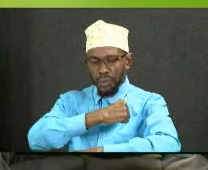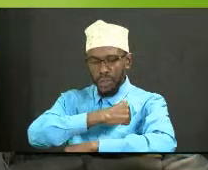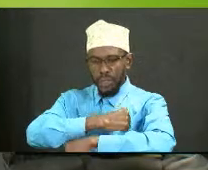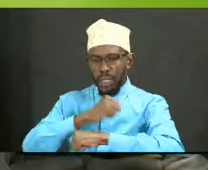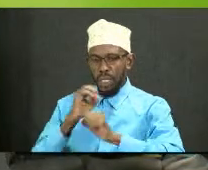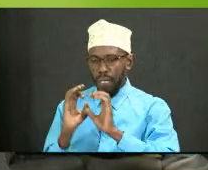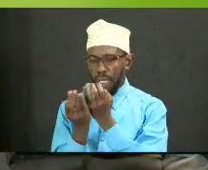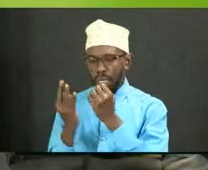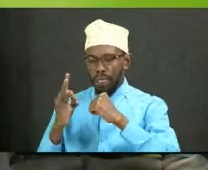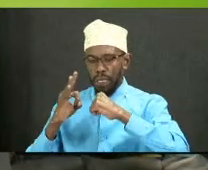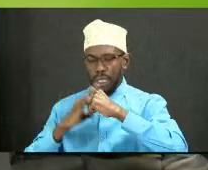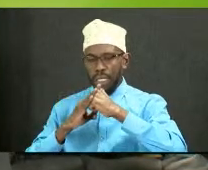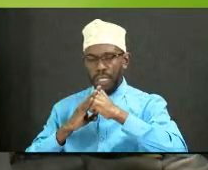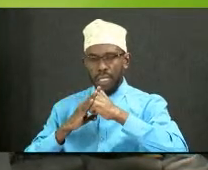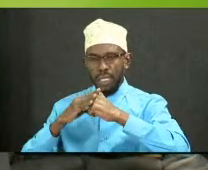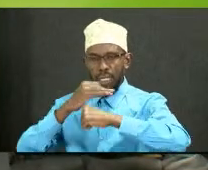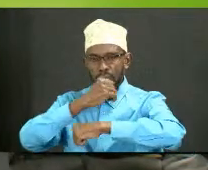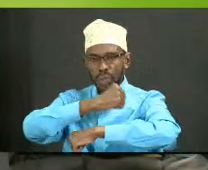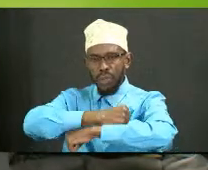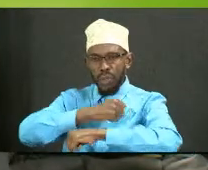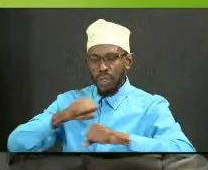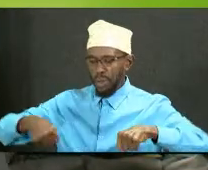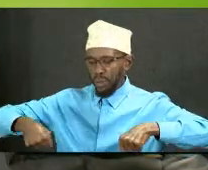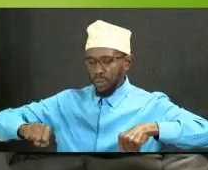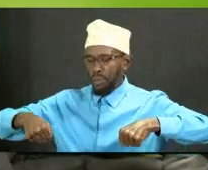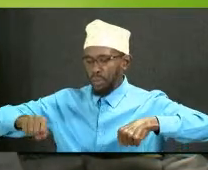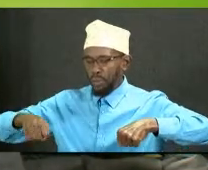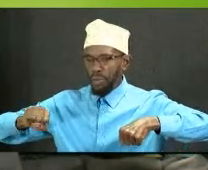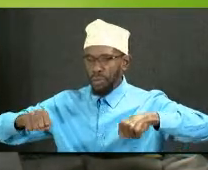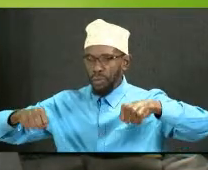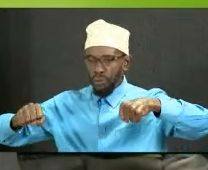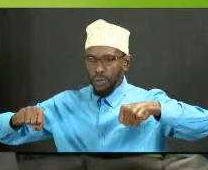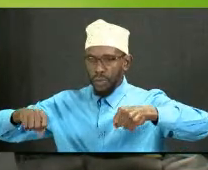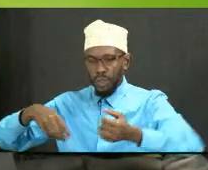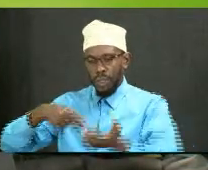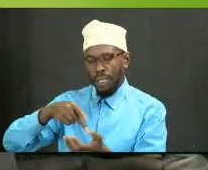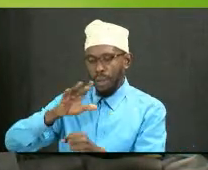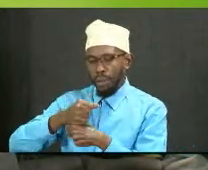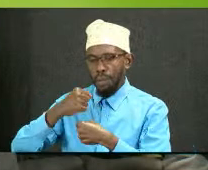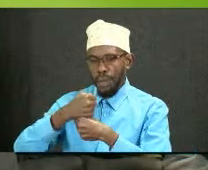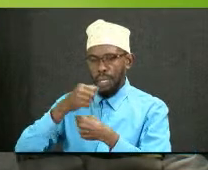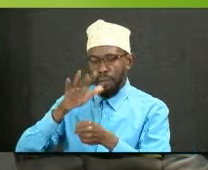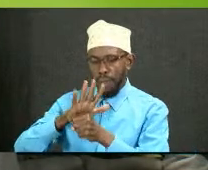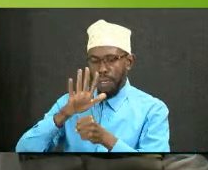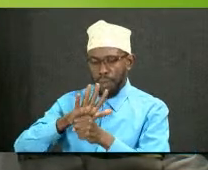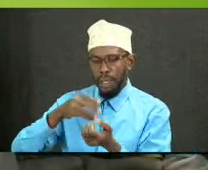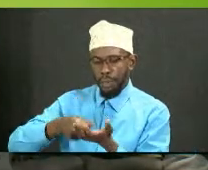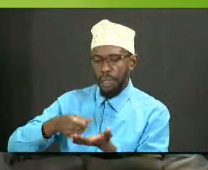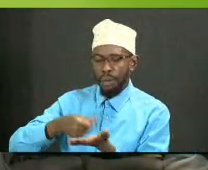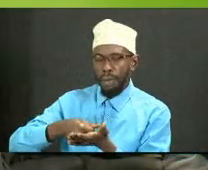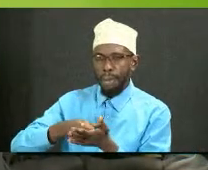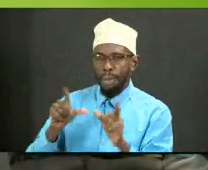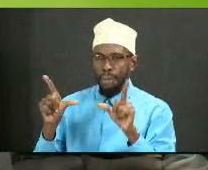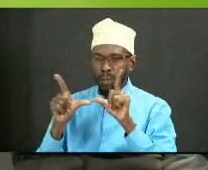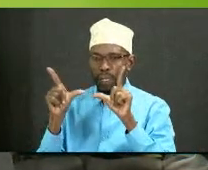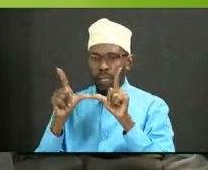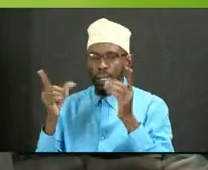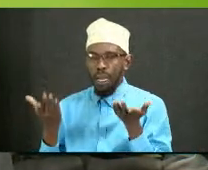darasa la 8 takriban na ni waendeshaji pikipiki, sasa hivi wao ndo wanatengeneza hela. Hawa watu wa